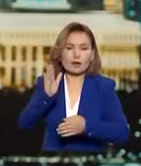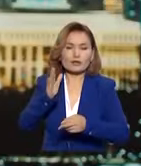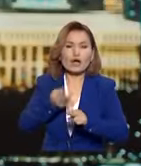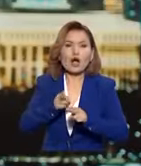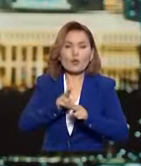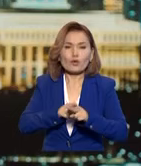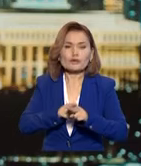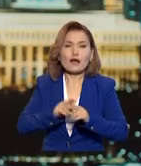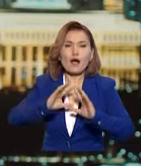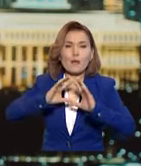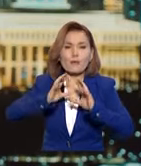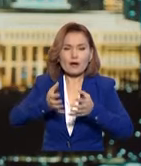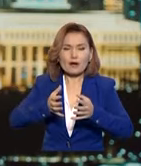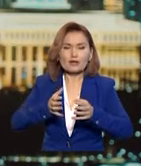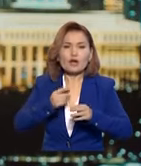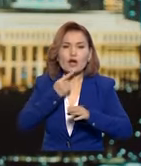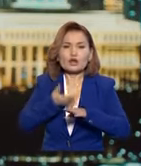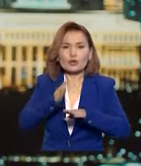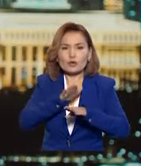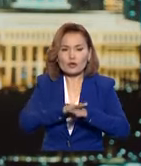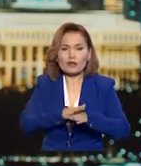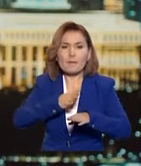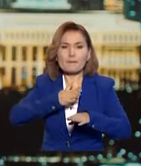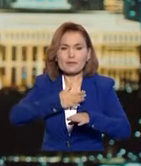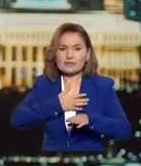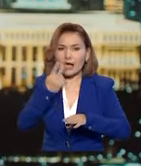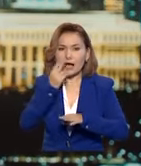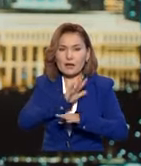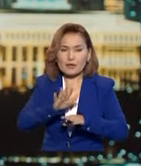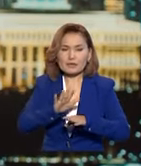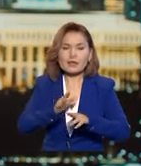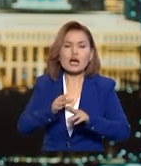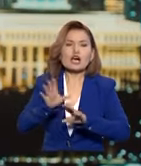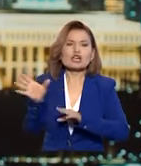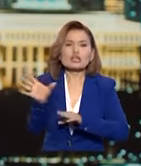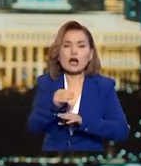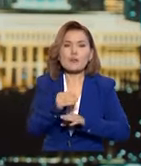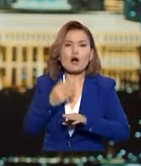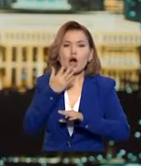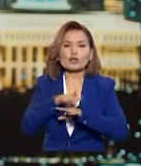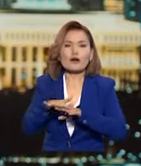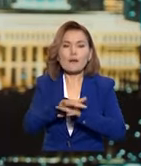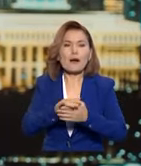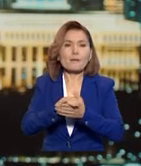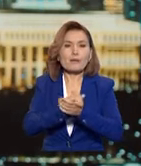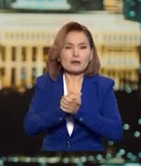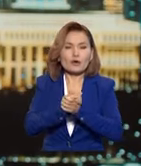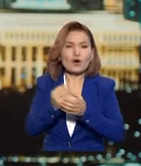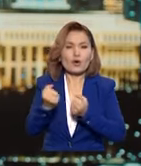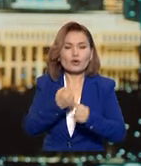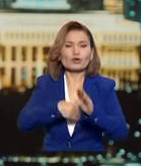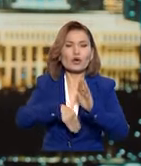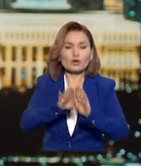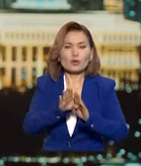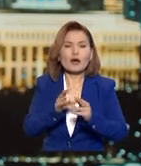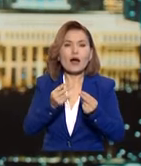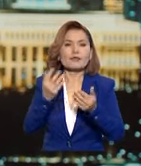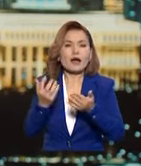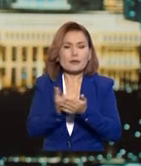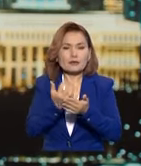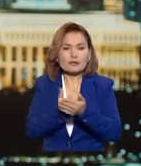Жаһандық тұрақсыздық пен геосаяси сын-қатерлерге қарамастан, жалпы ұлттық бірлігімізді бекемдеп, табысымызды